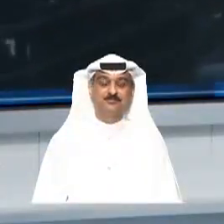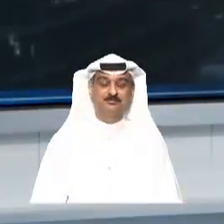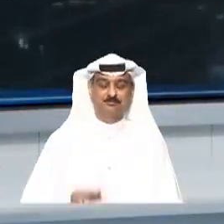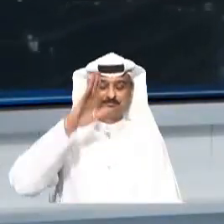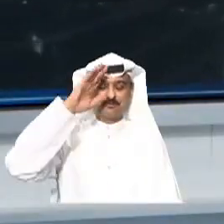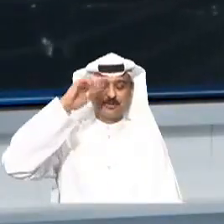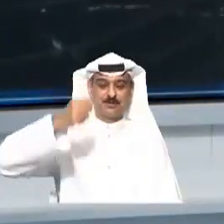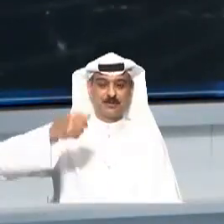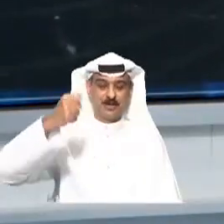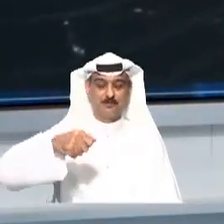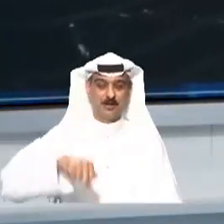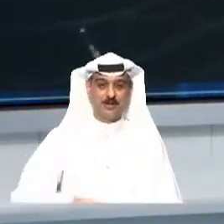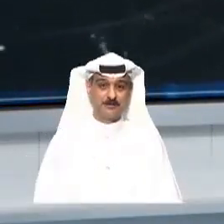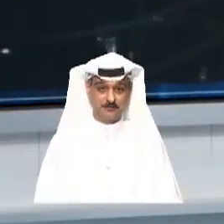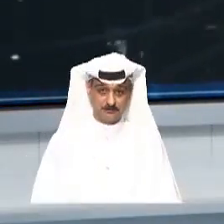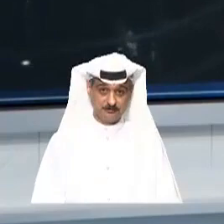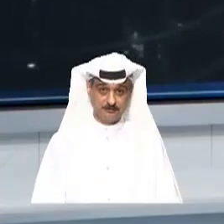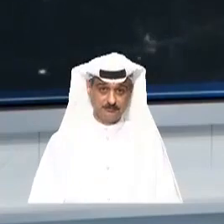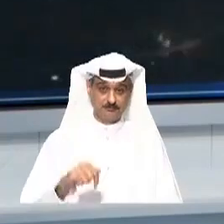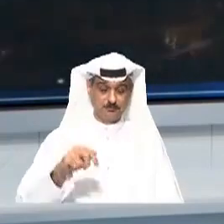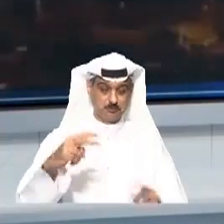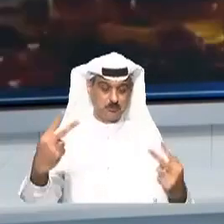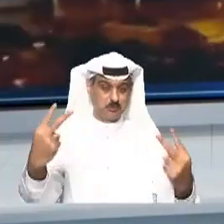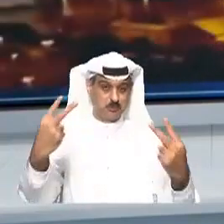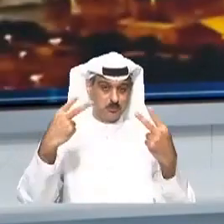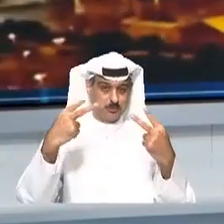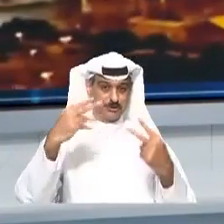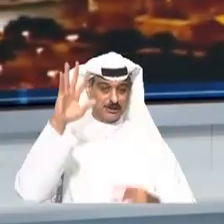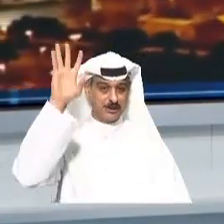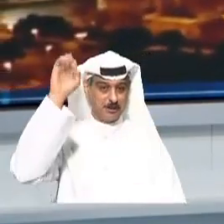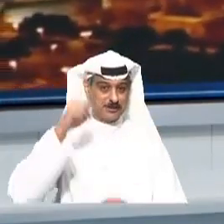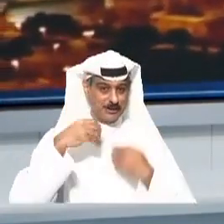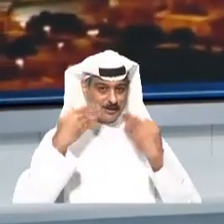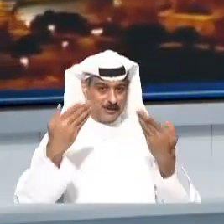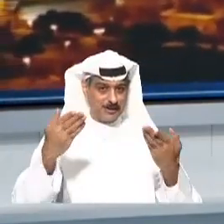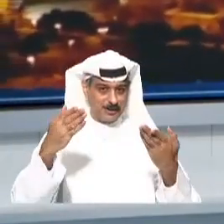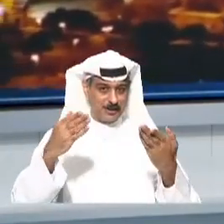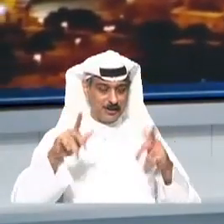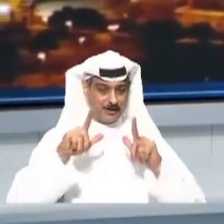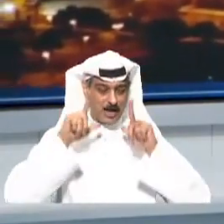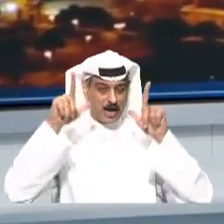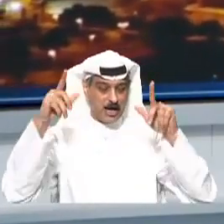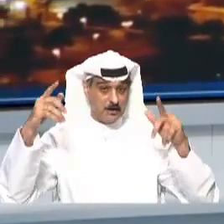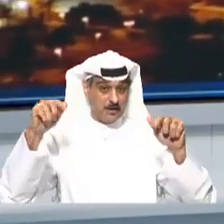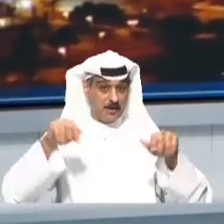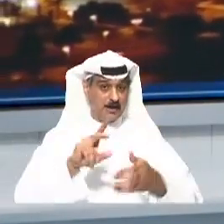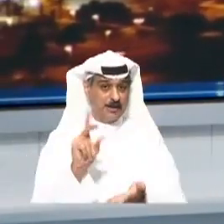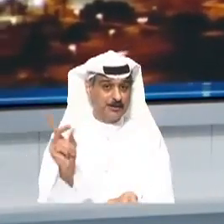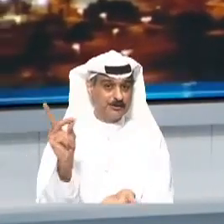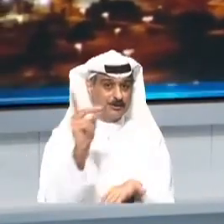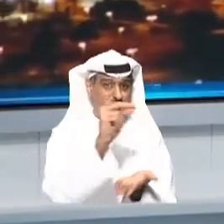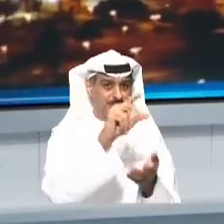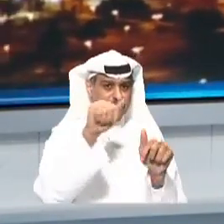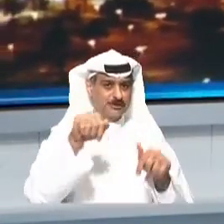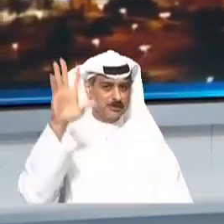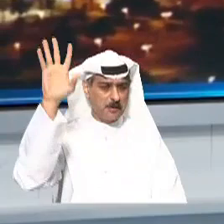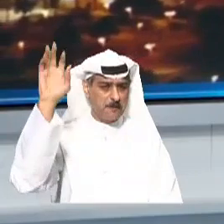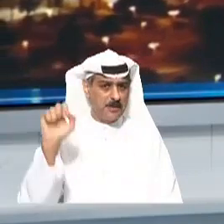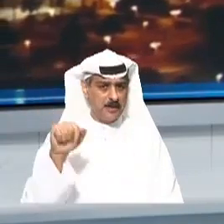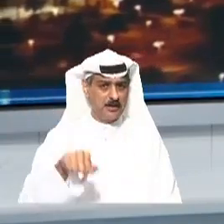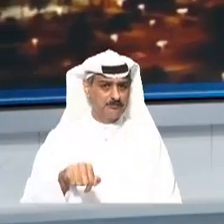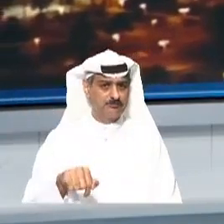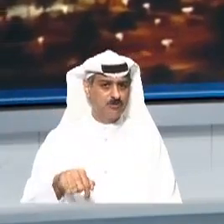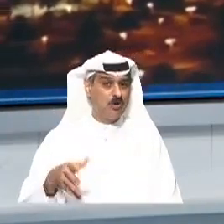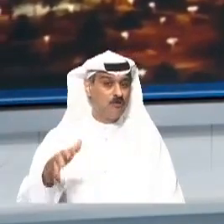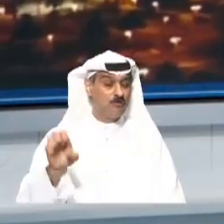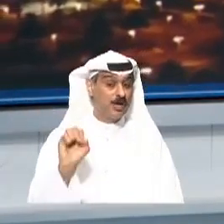السلام عليكم ورحمة الله وبركاته أعزائي المشاهدين، مساكم الله بالخير في نشرتنا الجوية لهذا المساء. الأجواء اليوم في النهار كانت